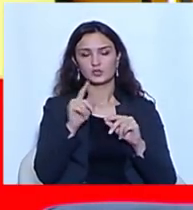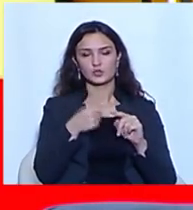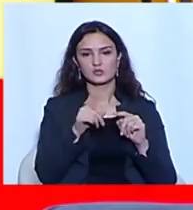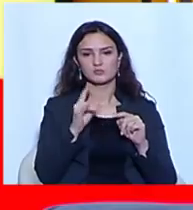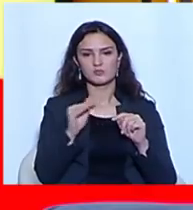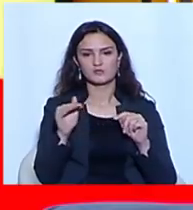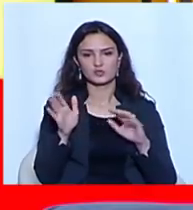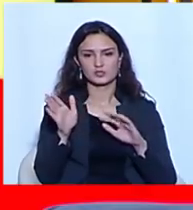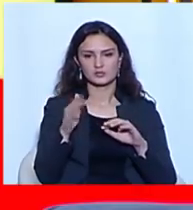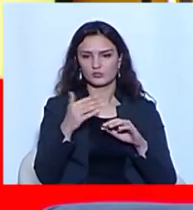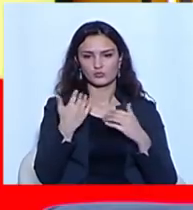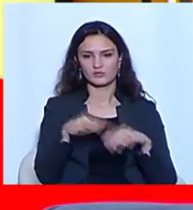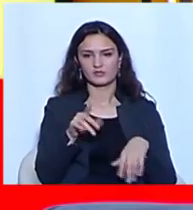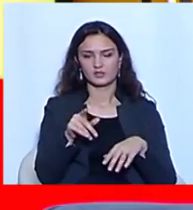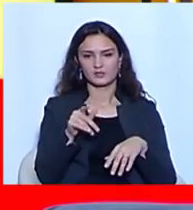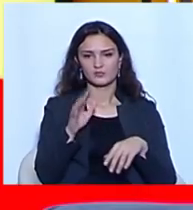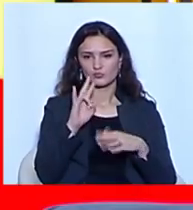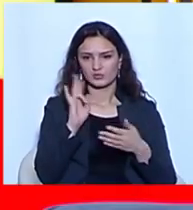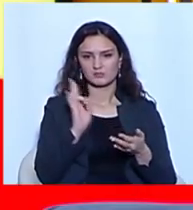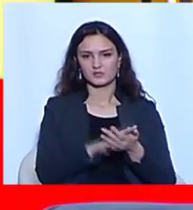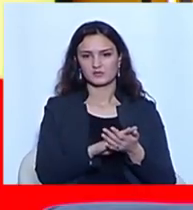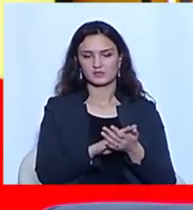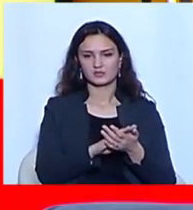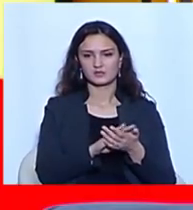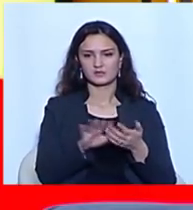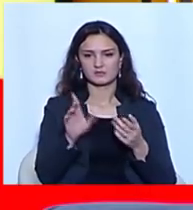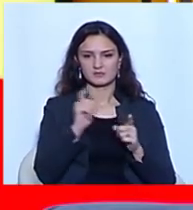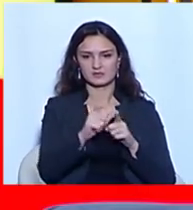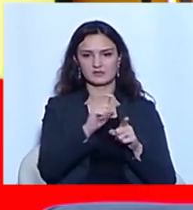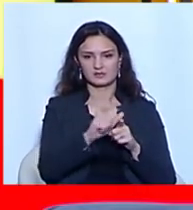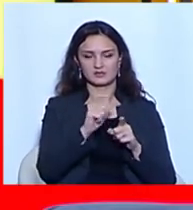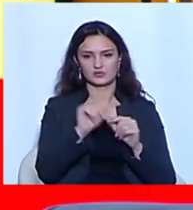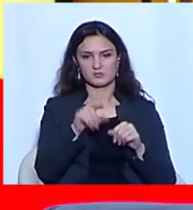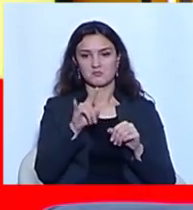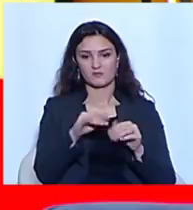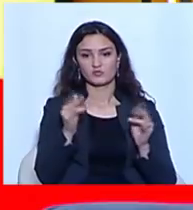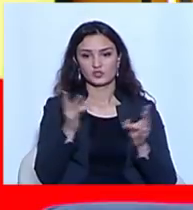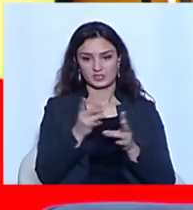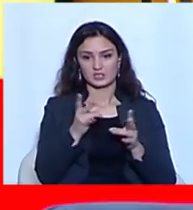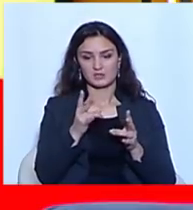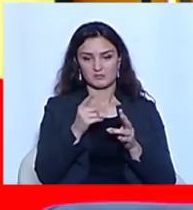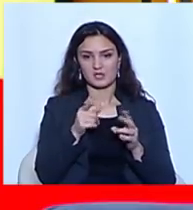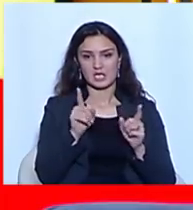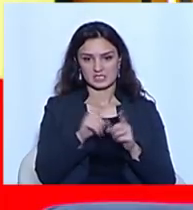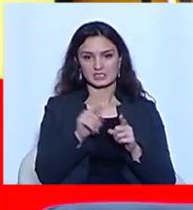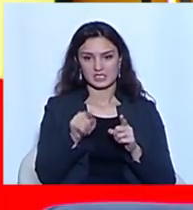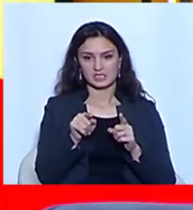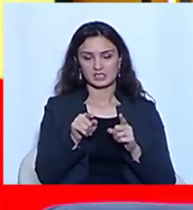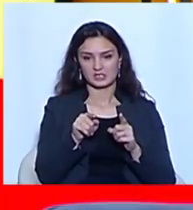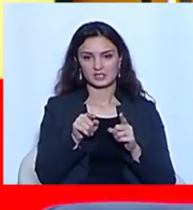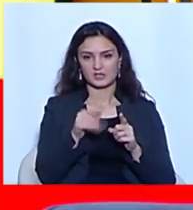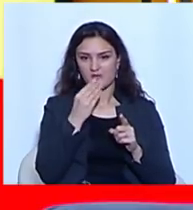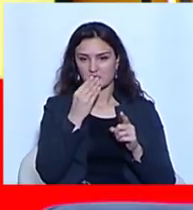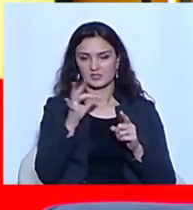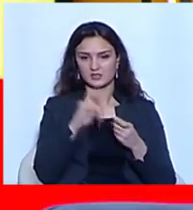ბავშვი გავწირეთ იმისათვის, რომ იყოს მუდმივი თავდასხმის ობიექტი. სჭირდება მას ამ ბავშვს ასეთი მიდგომა,